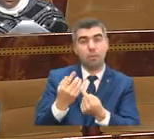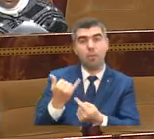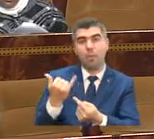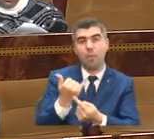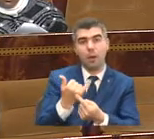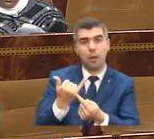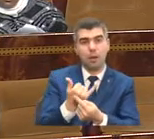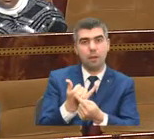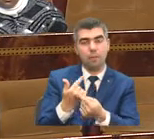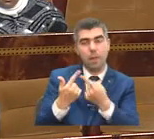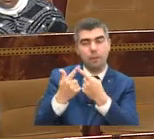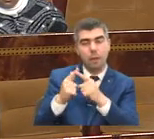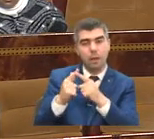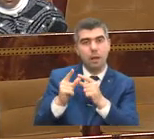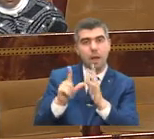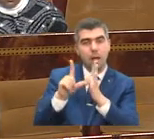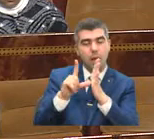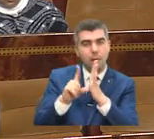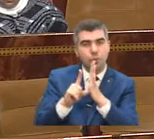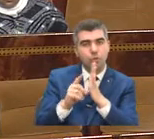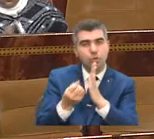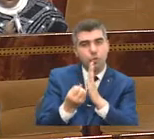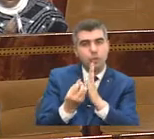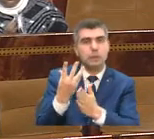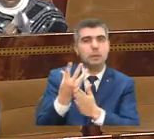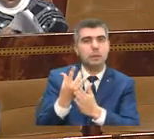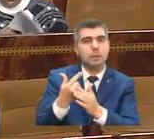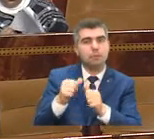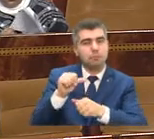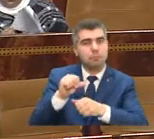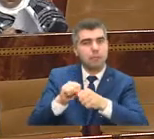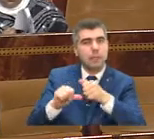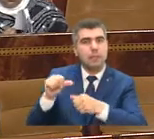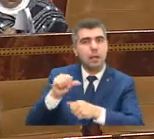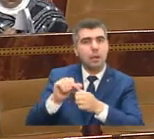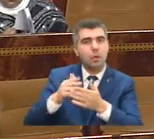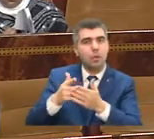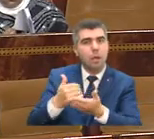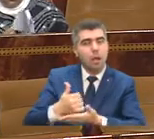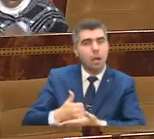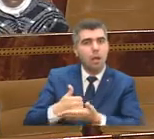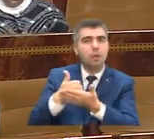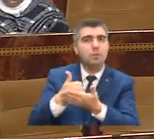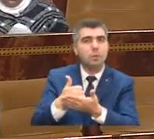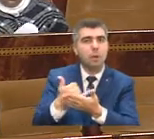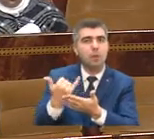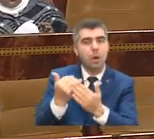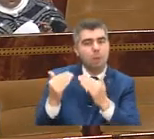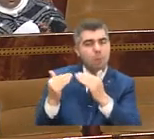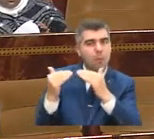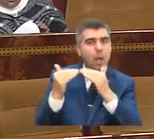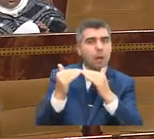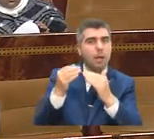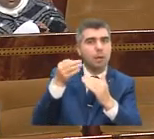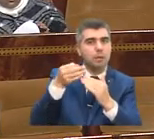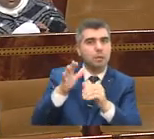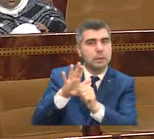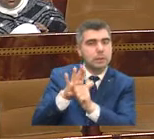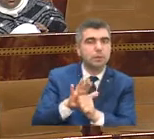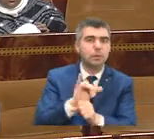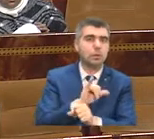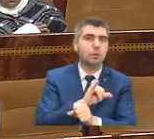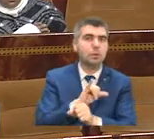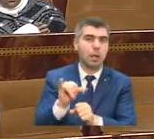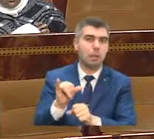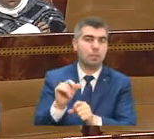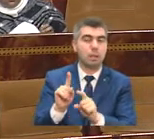دير إعادة نظر في القانون التأطيري لهاد الناس وتحاول تنصفهم وتساوي وما تبقاش تعطينا هذا الحيف وهذه الازدواجية